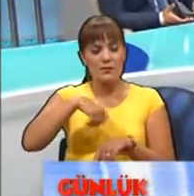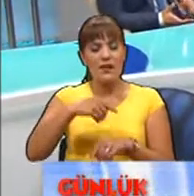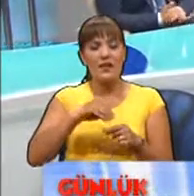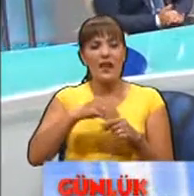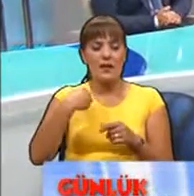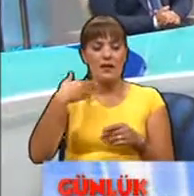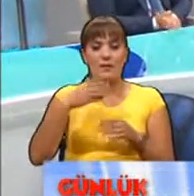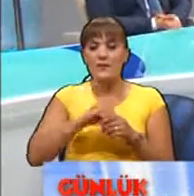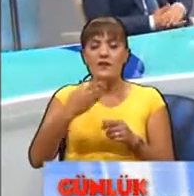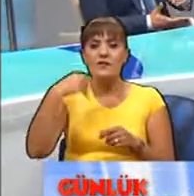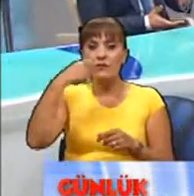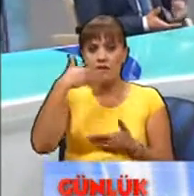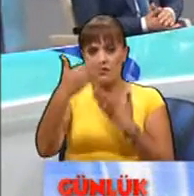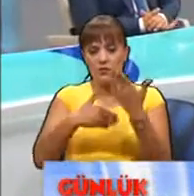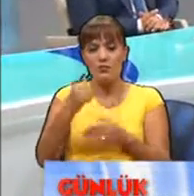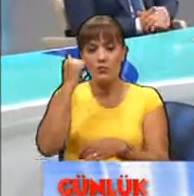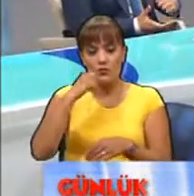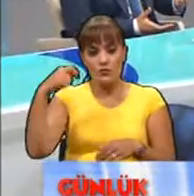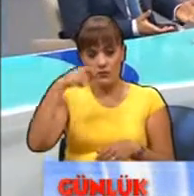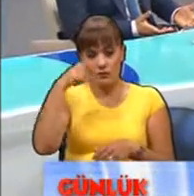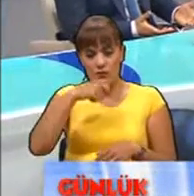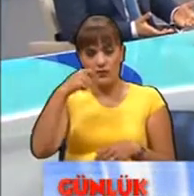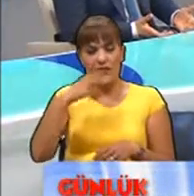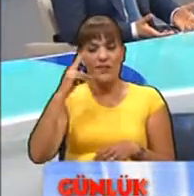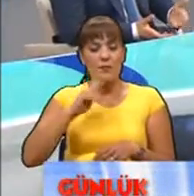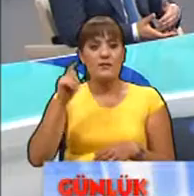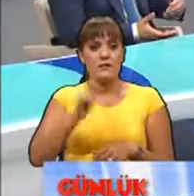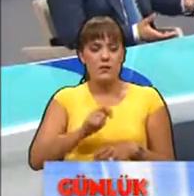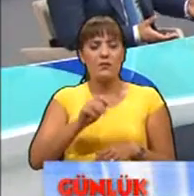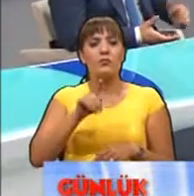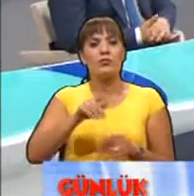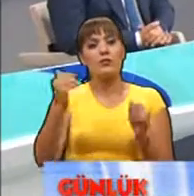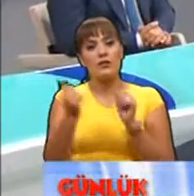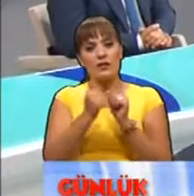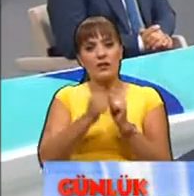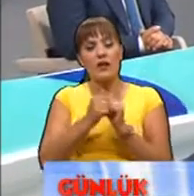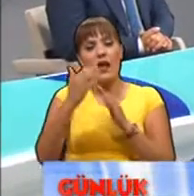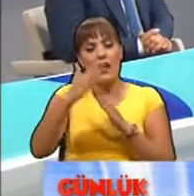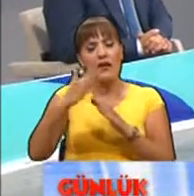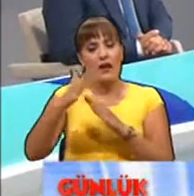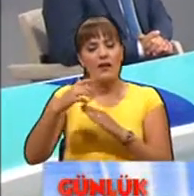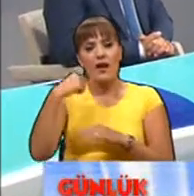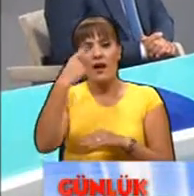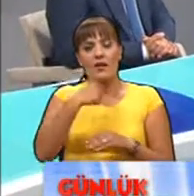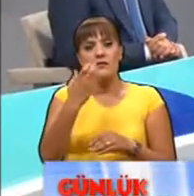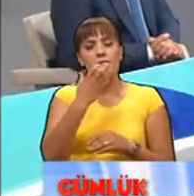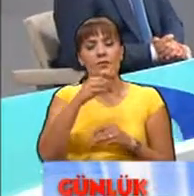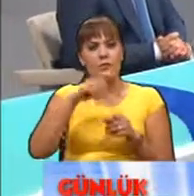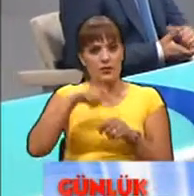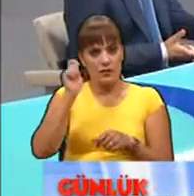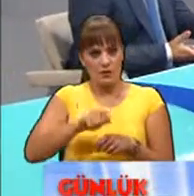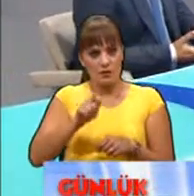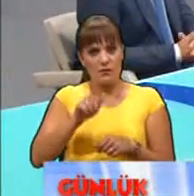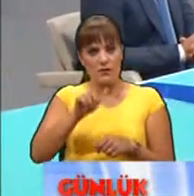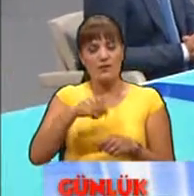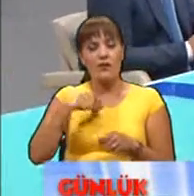fırçalamayı anlatıyoruz zaten onlara. Düzgün bir şekilde fırçalayarak mekanik temizliğini yapması. Bunun yanında aralıklarla ağız gargaraları yapması,